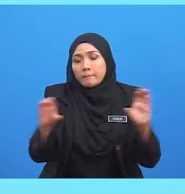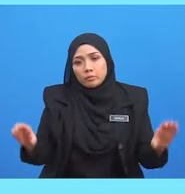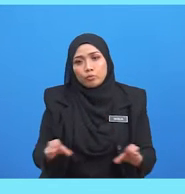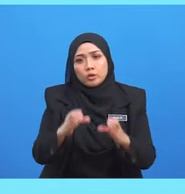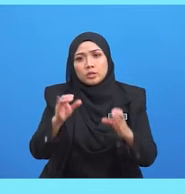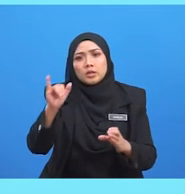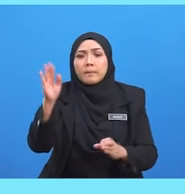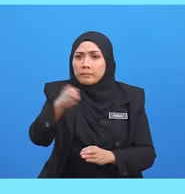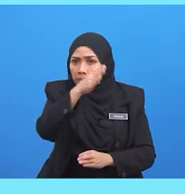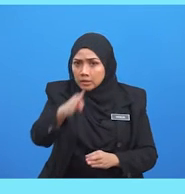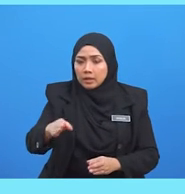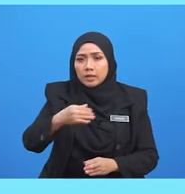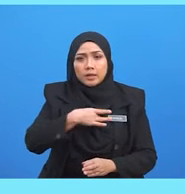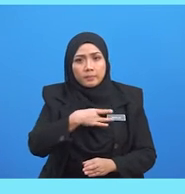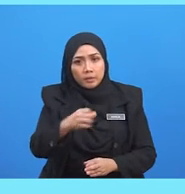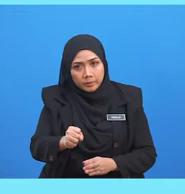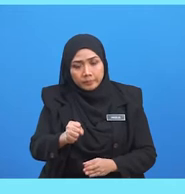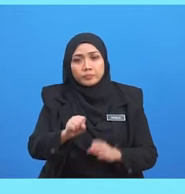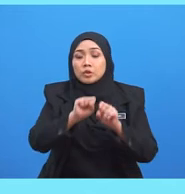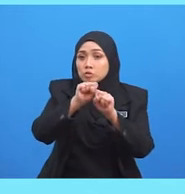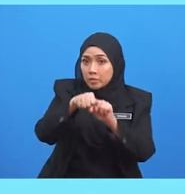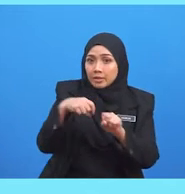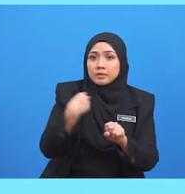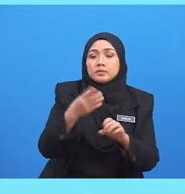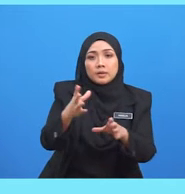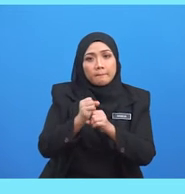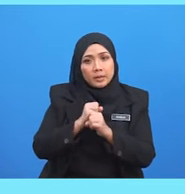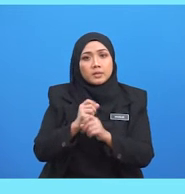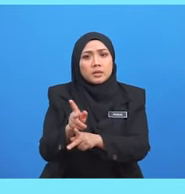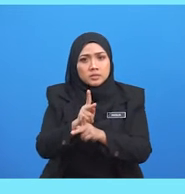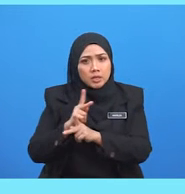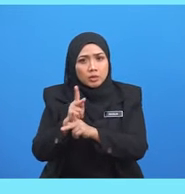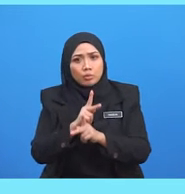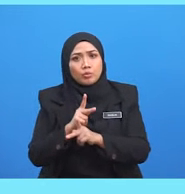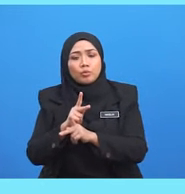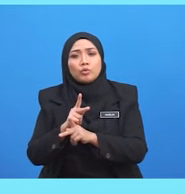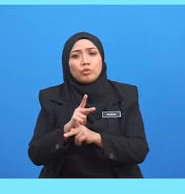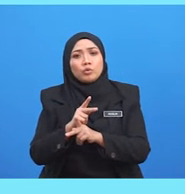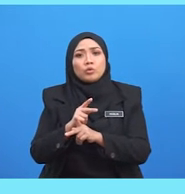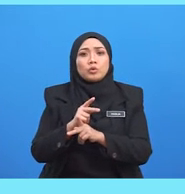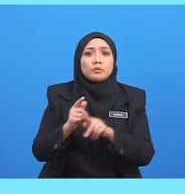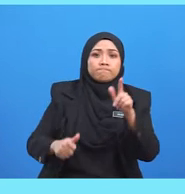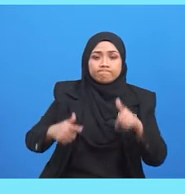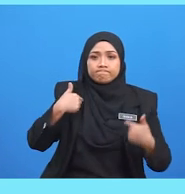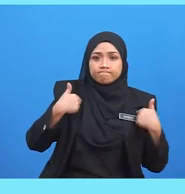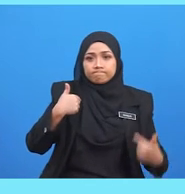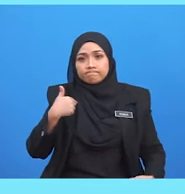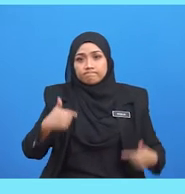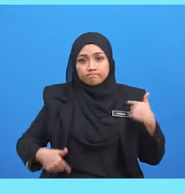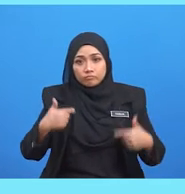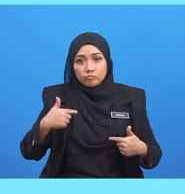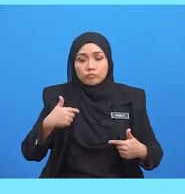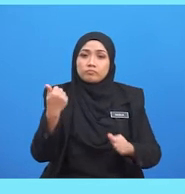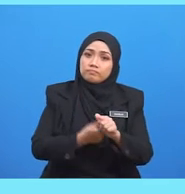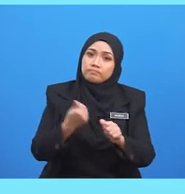membatalkan iman supaya kita dapat menjaga tingkah laku seharian kita. Akhir sekali,